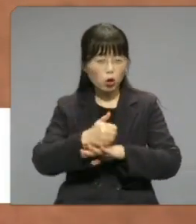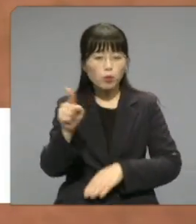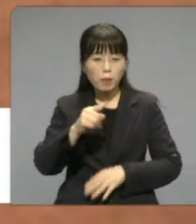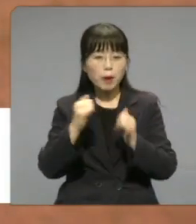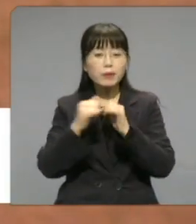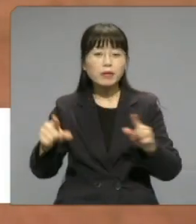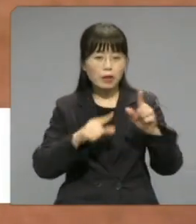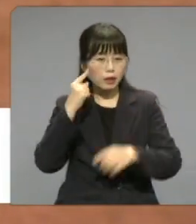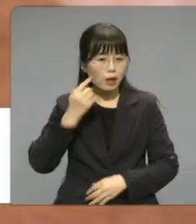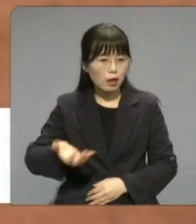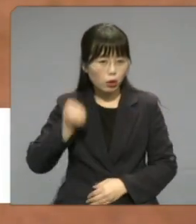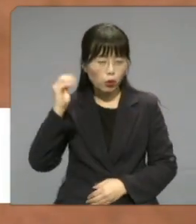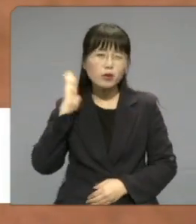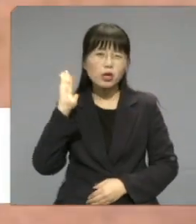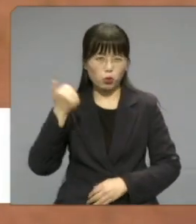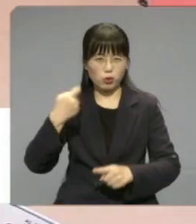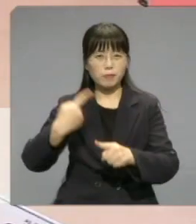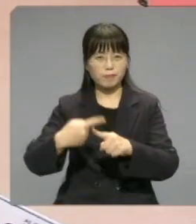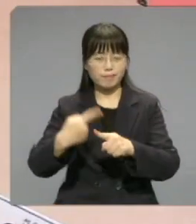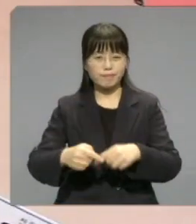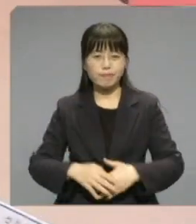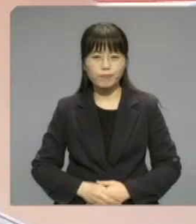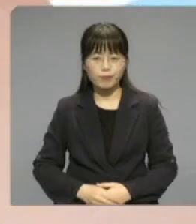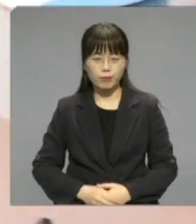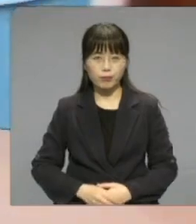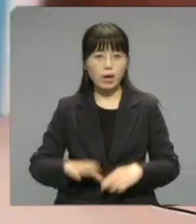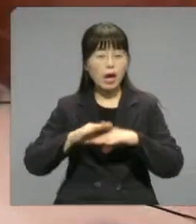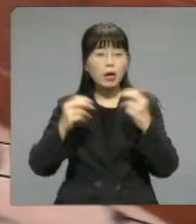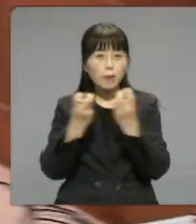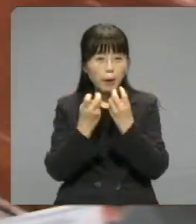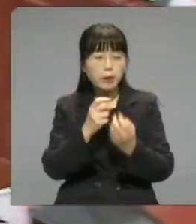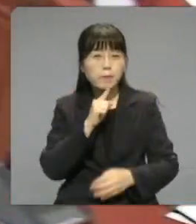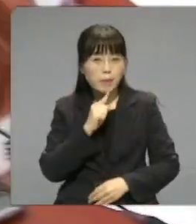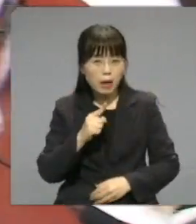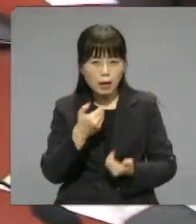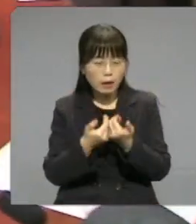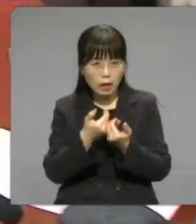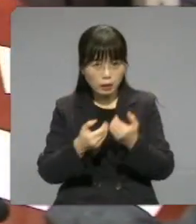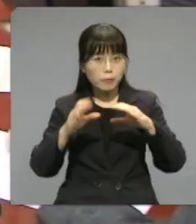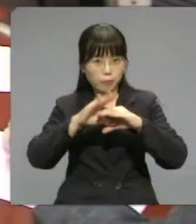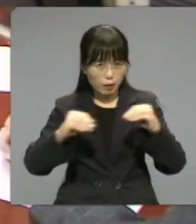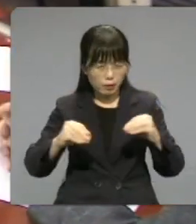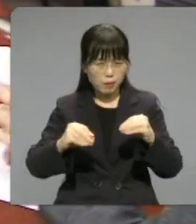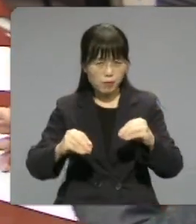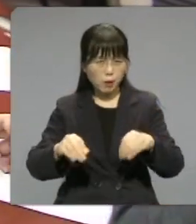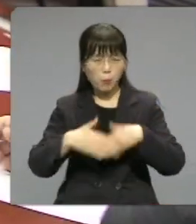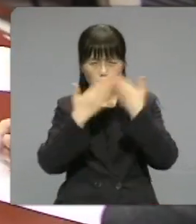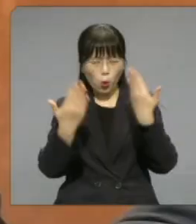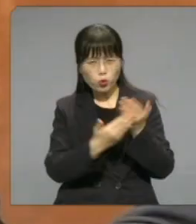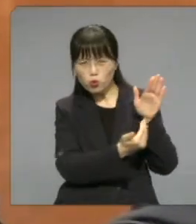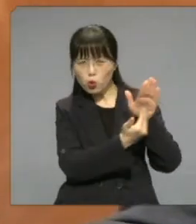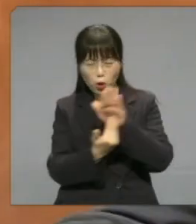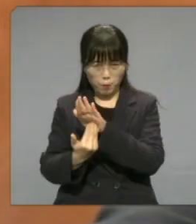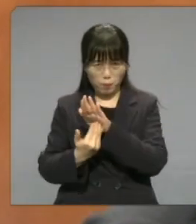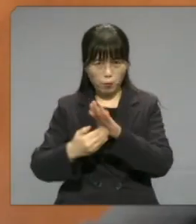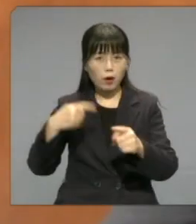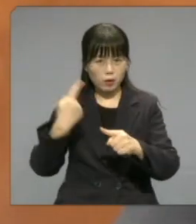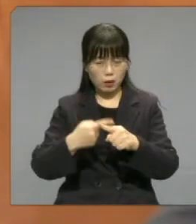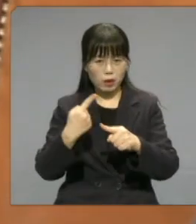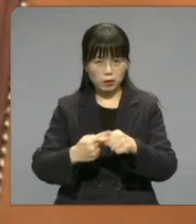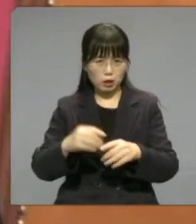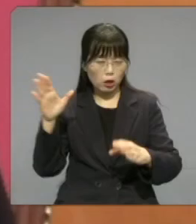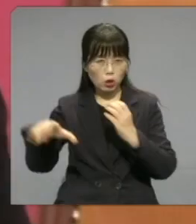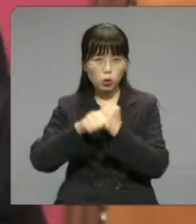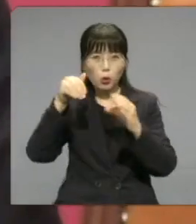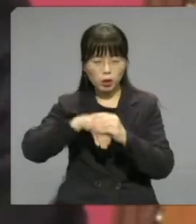생각하고요. 대통령께서도 마찬가지고요. 출구 전략으로 거론되는 수습 방안을 사실상 모두 거부한 셈인데 총선을